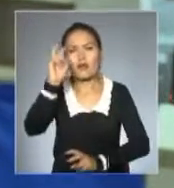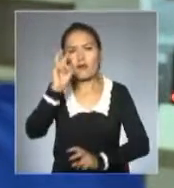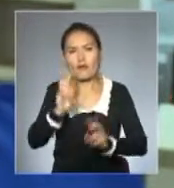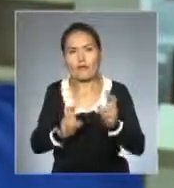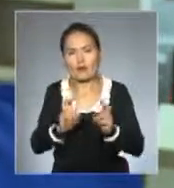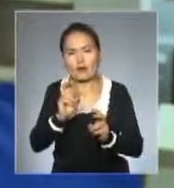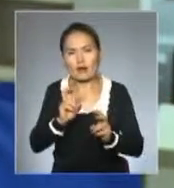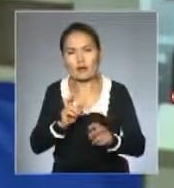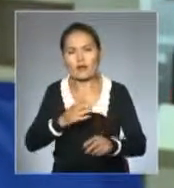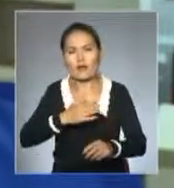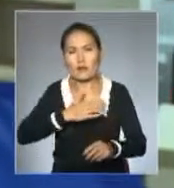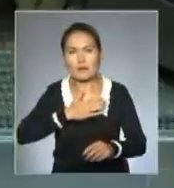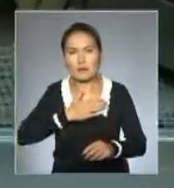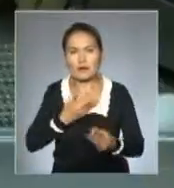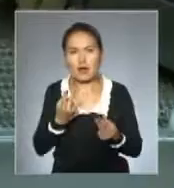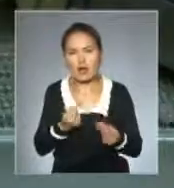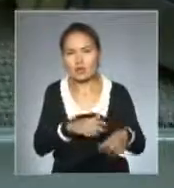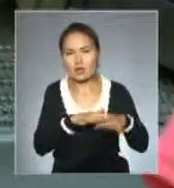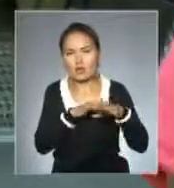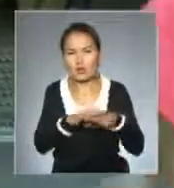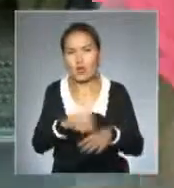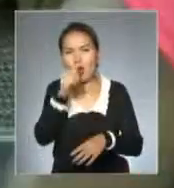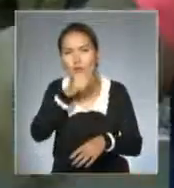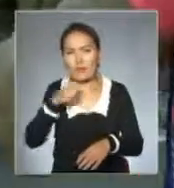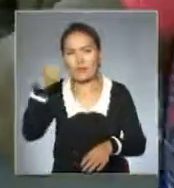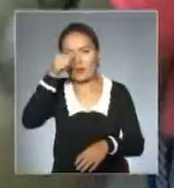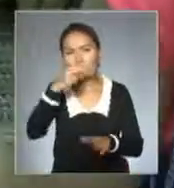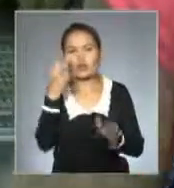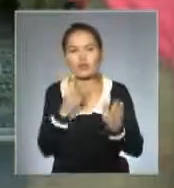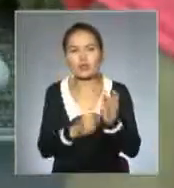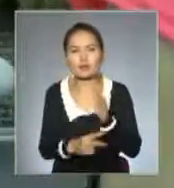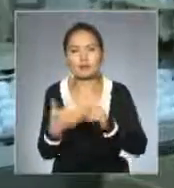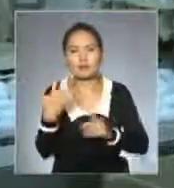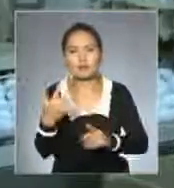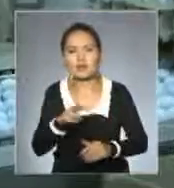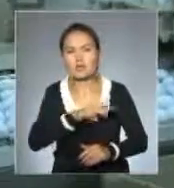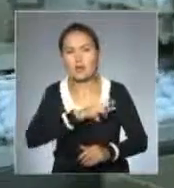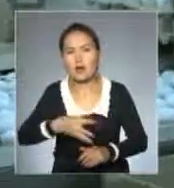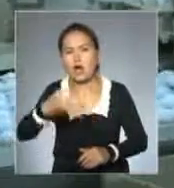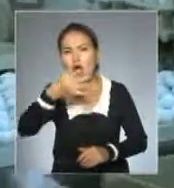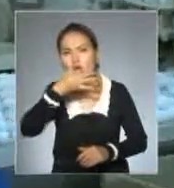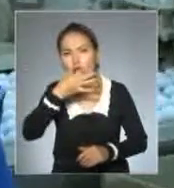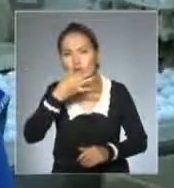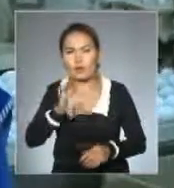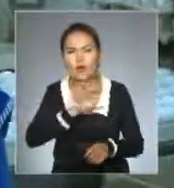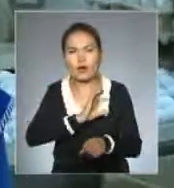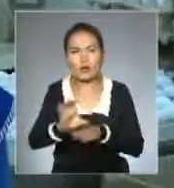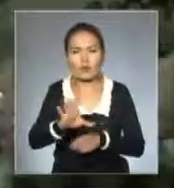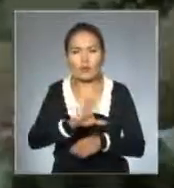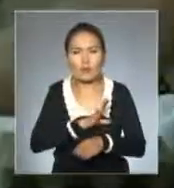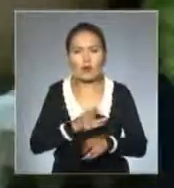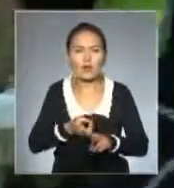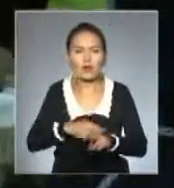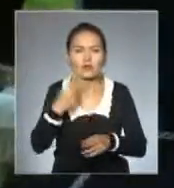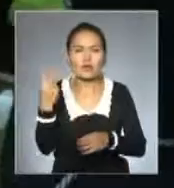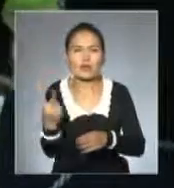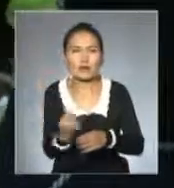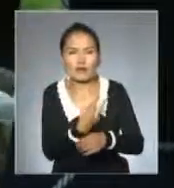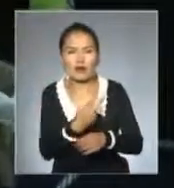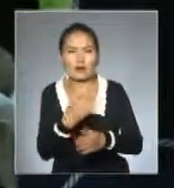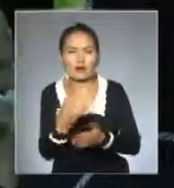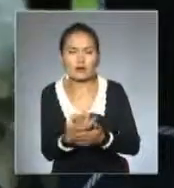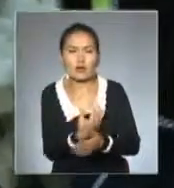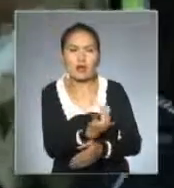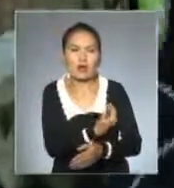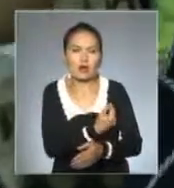категориялы субсидияға өтті. Былтыр кәсіпорын 75 миллион жұмыртқа өндірген. Басшылық енді бұл көрсеткішті 2 есеге арттыруды жоспарлап отыр.